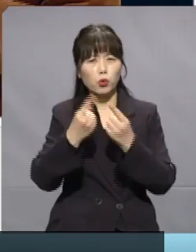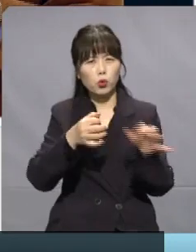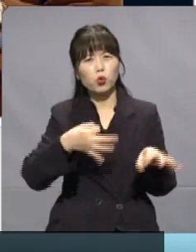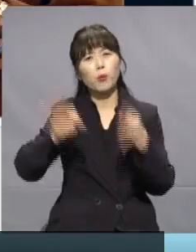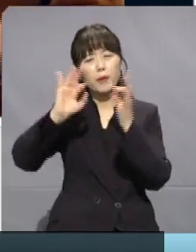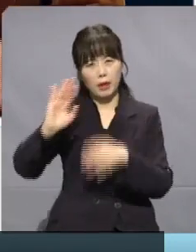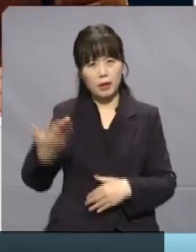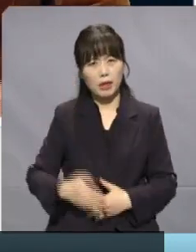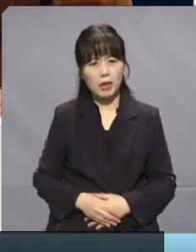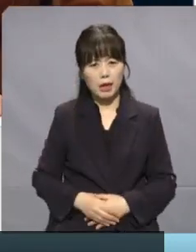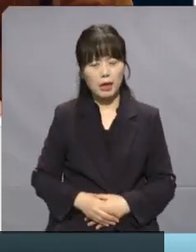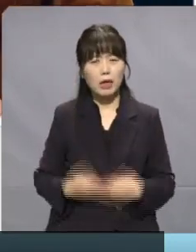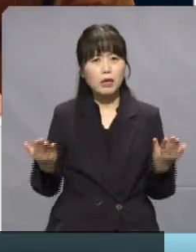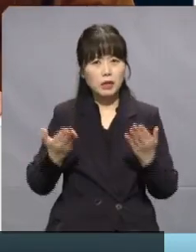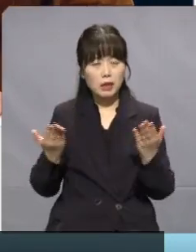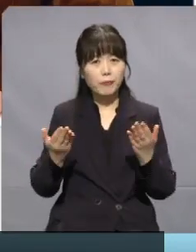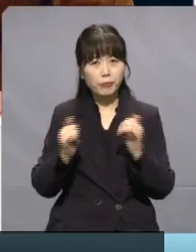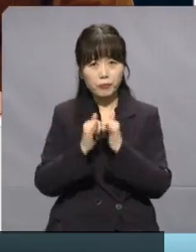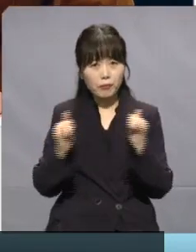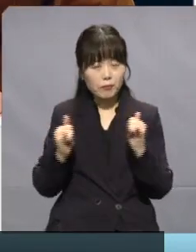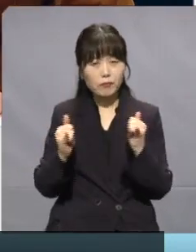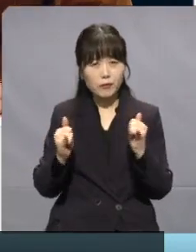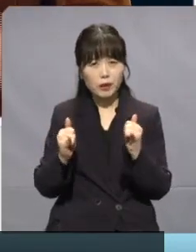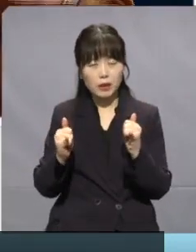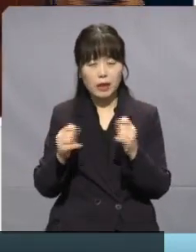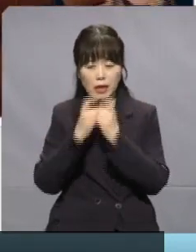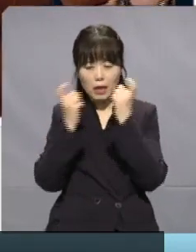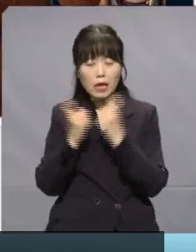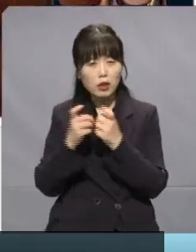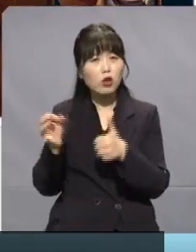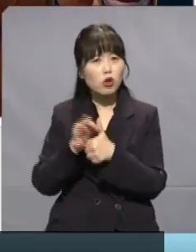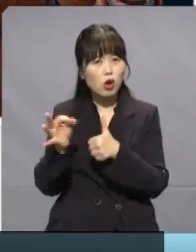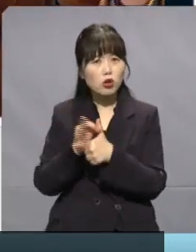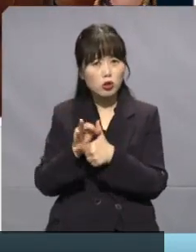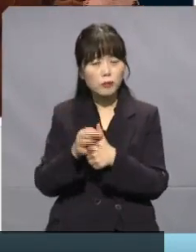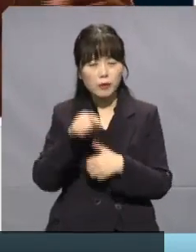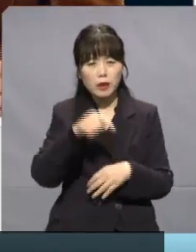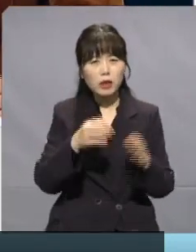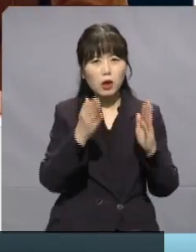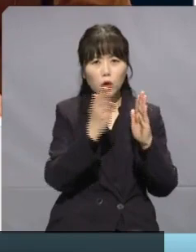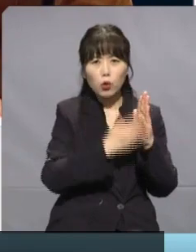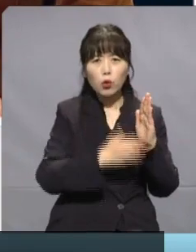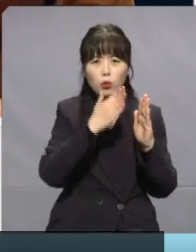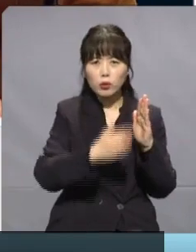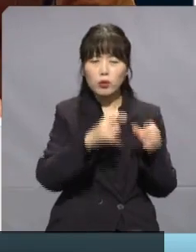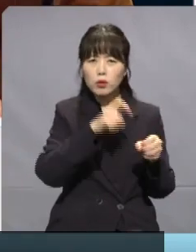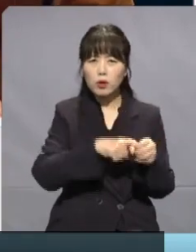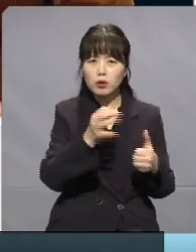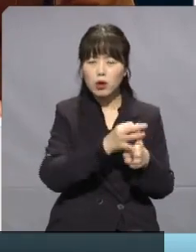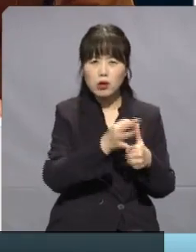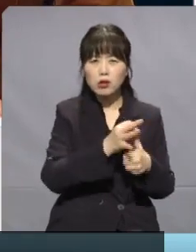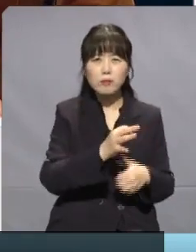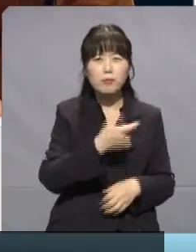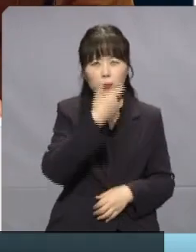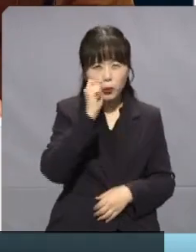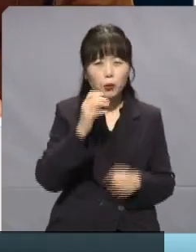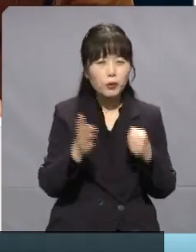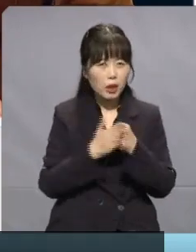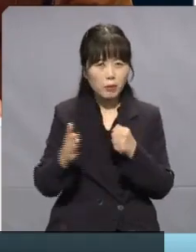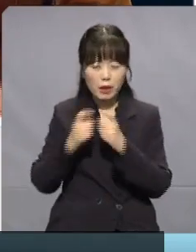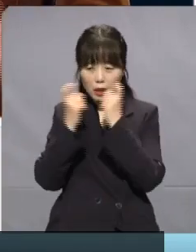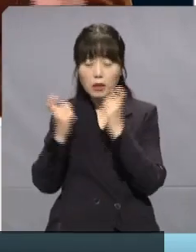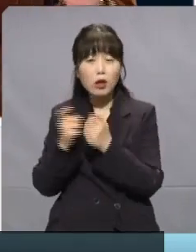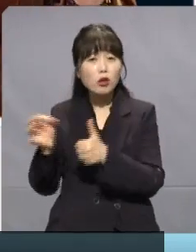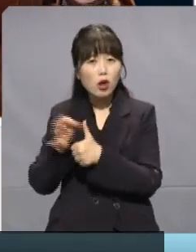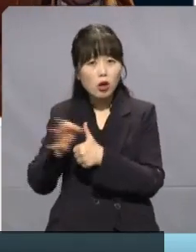얘기입니다 지금도 수많은 직장들이 사정연금 들고 있지 않습니까이 공적연금만으로는 미진을 하니까 그걸 그렇다 그러면